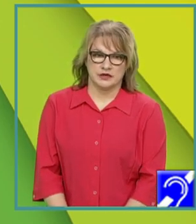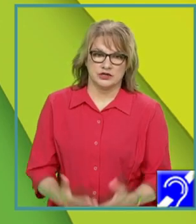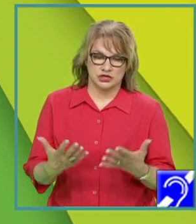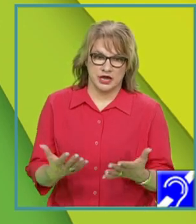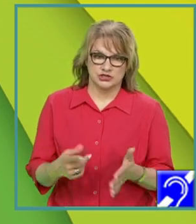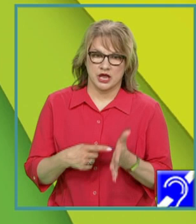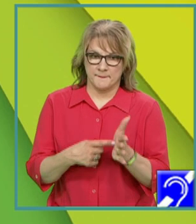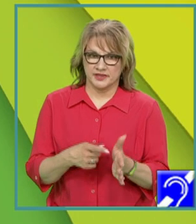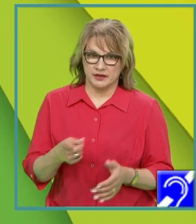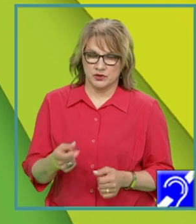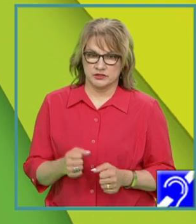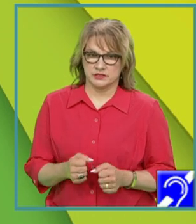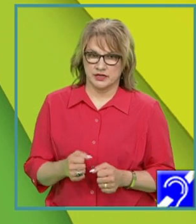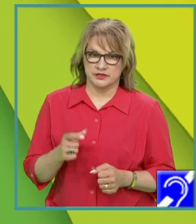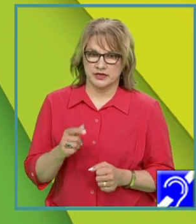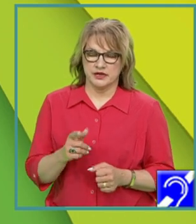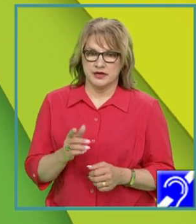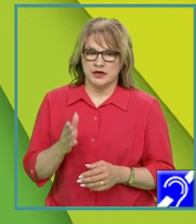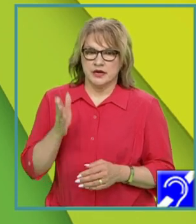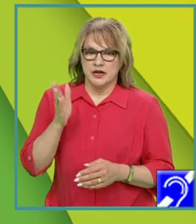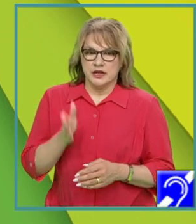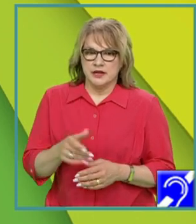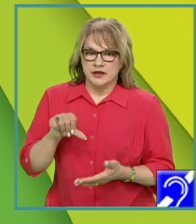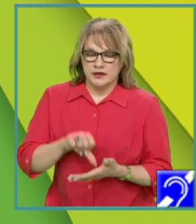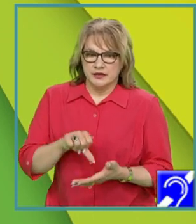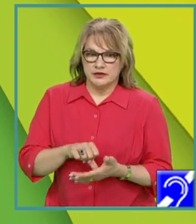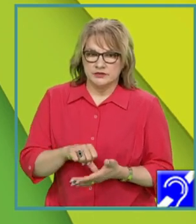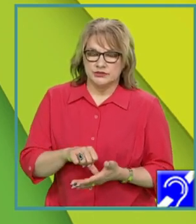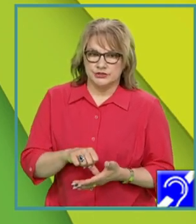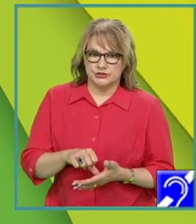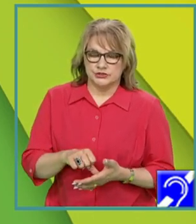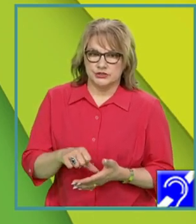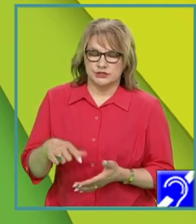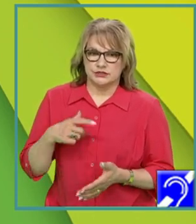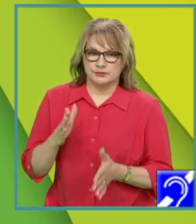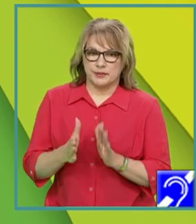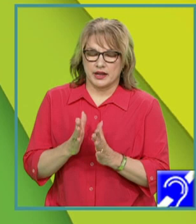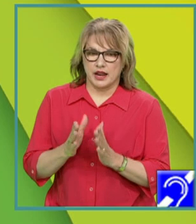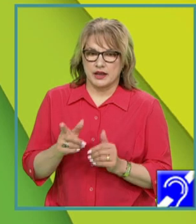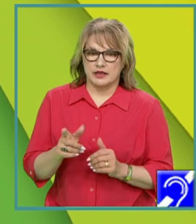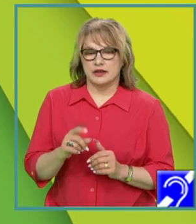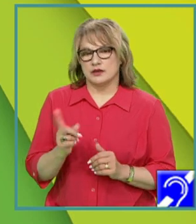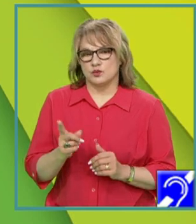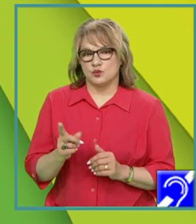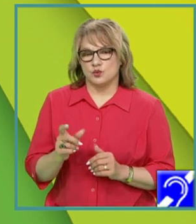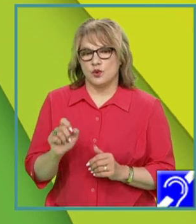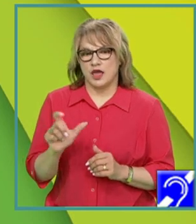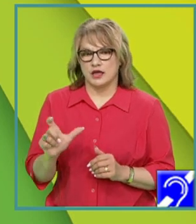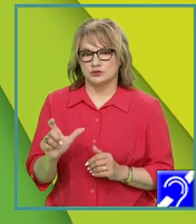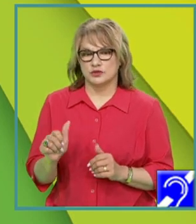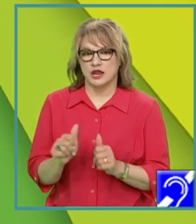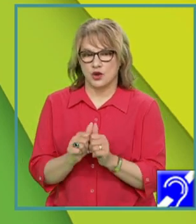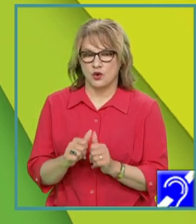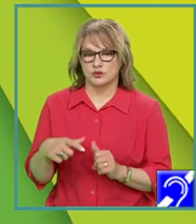așa am demonstrat că liniile mijlocii paralele cu laturile congruente